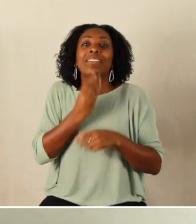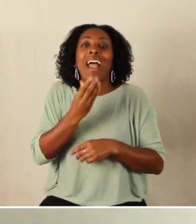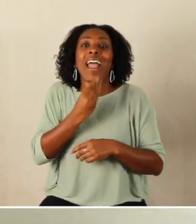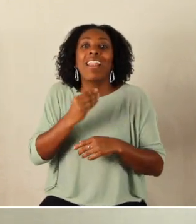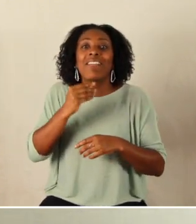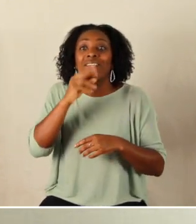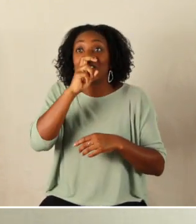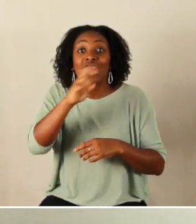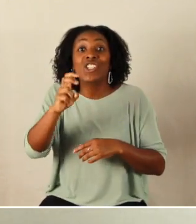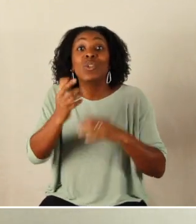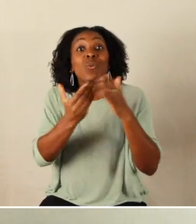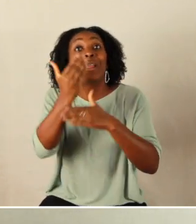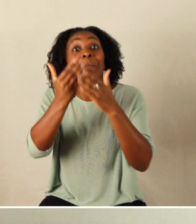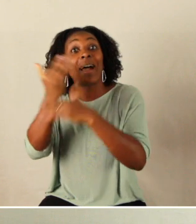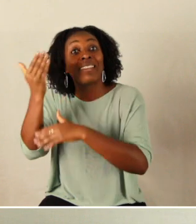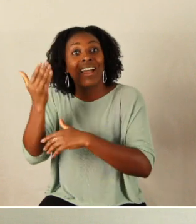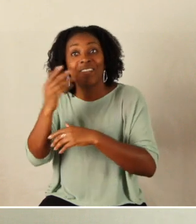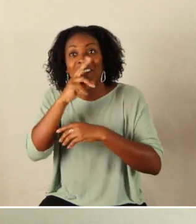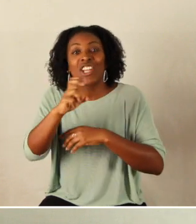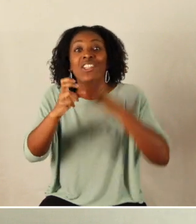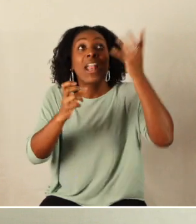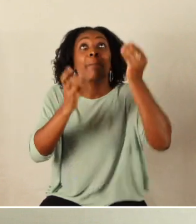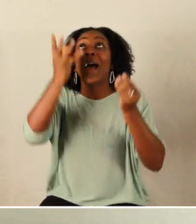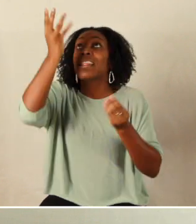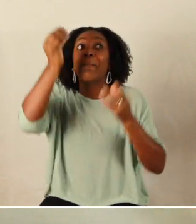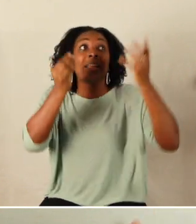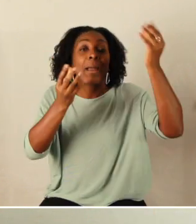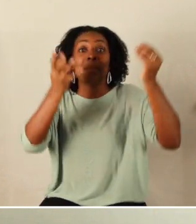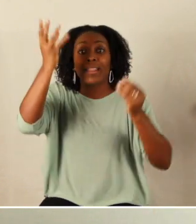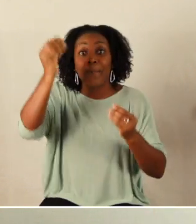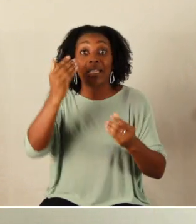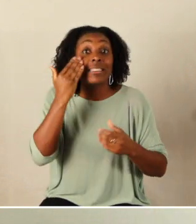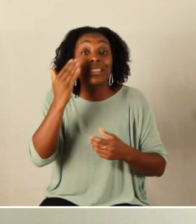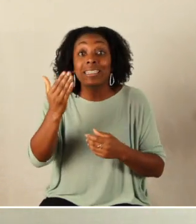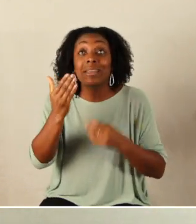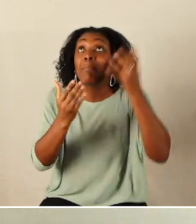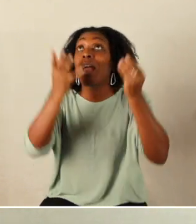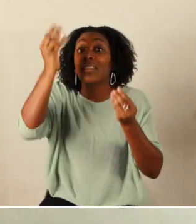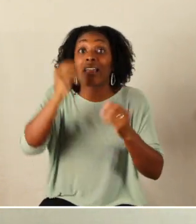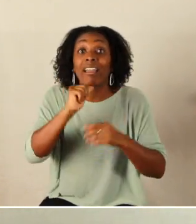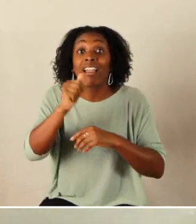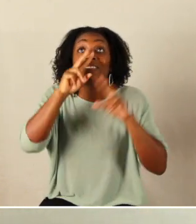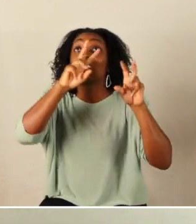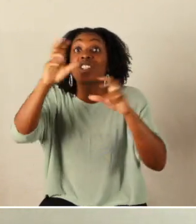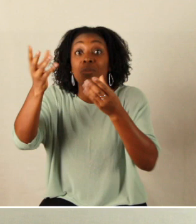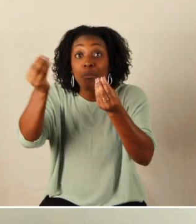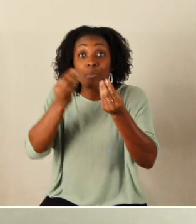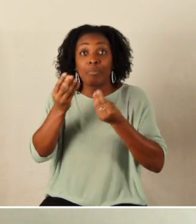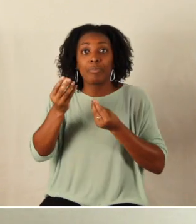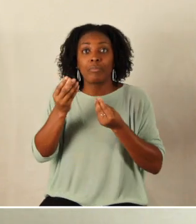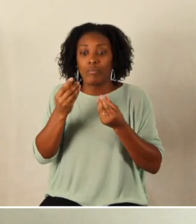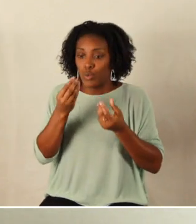le matin. Chaque matin, ils allaient chercher la manne. Et s'ils n'allaient pas chercher, la famille n'était pas nourrie. Tu as besoin de la